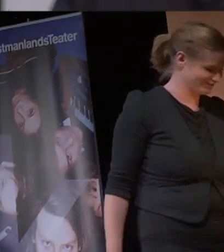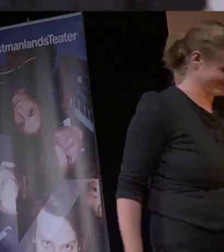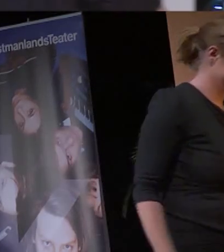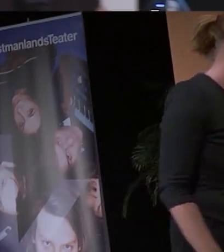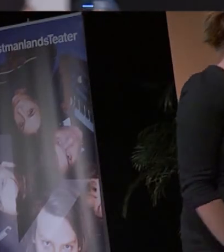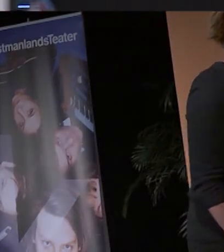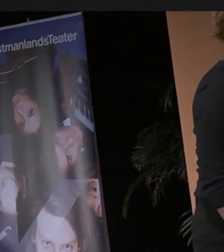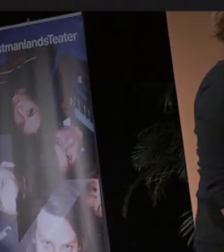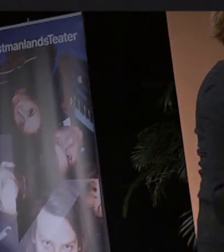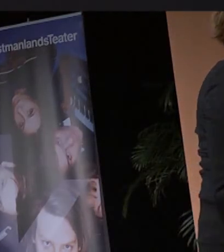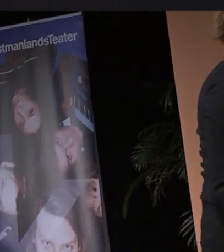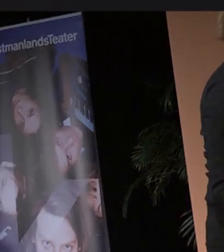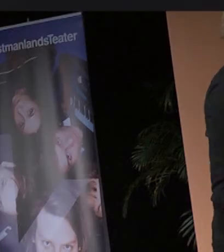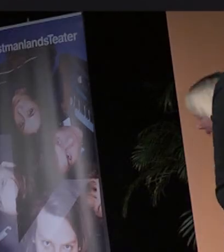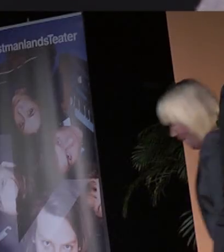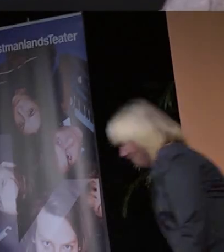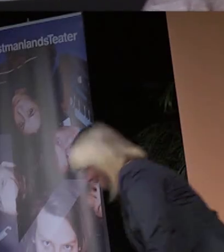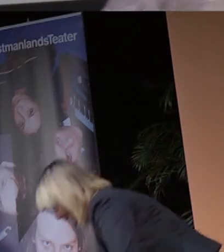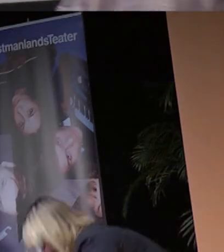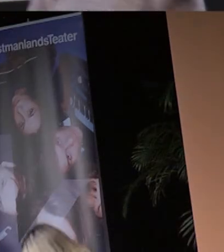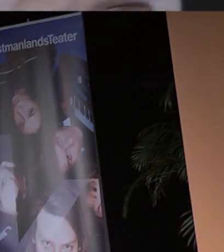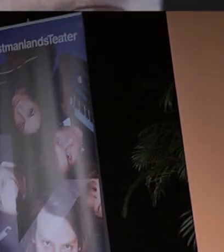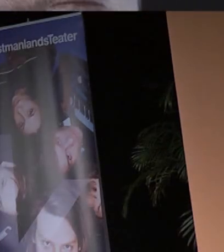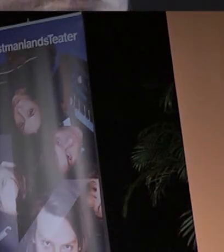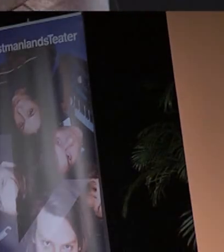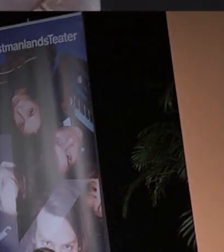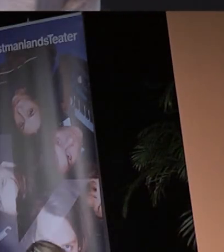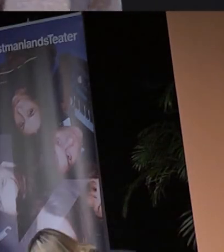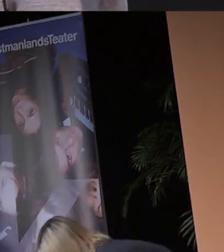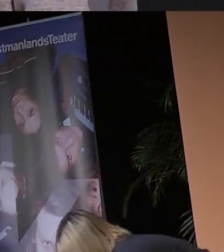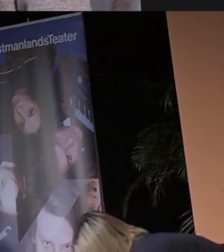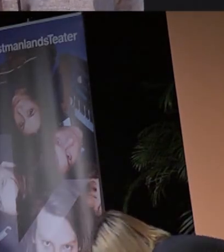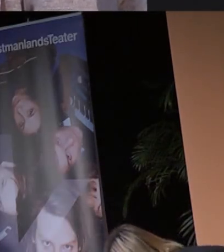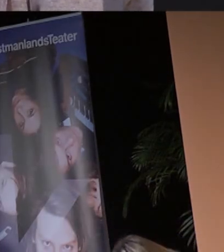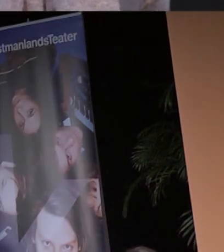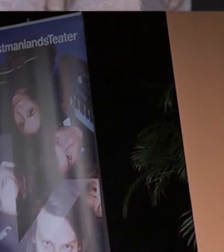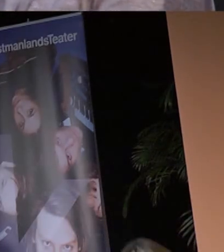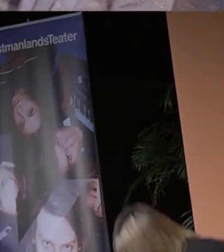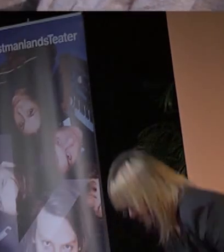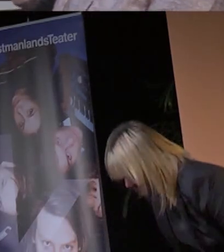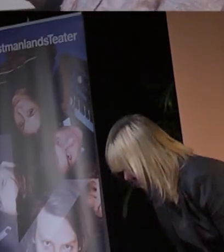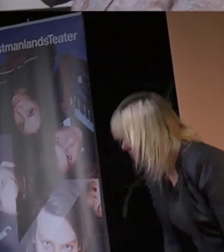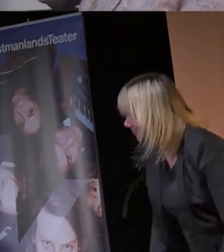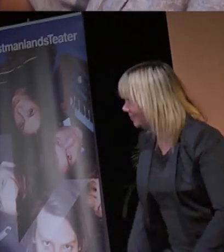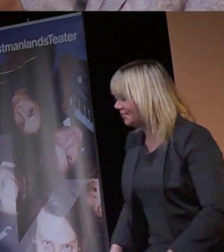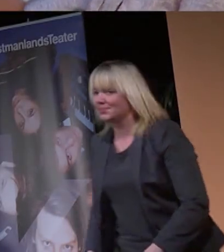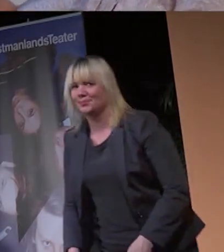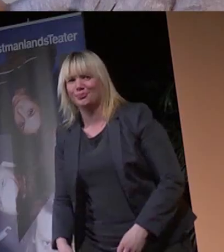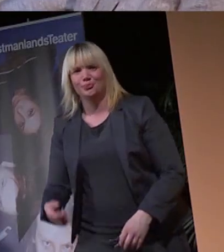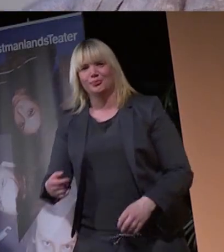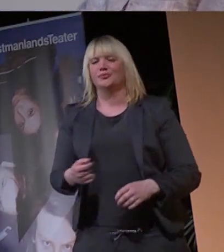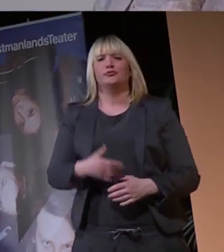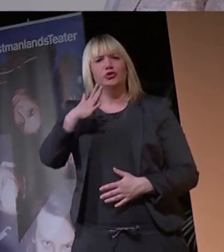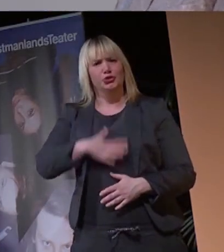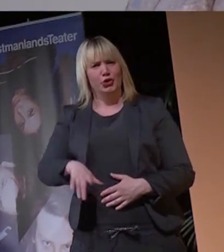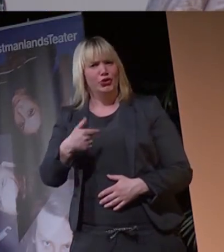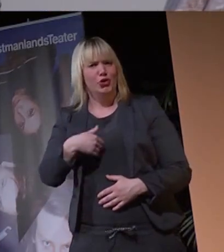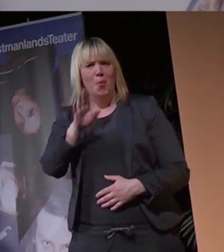Jag slapp göra det där. Vad sa du? Jag slapp göra jobbet. Ja, du slapp presentera dig själv. Ja, och flytta bordet. Ja, just